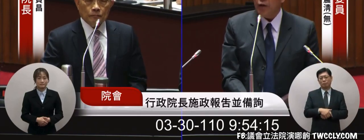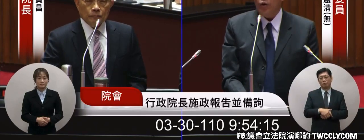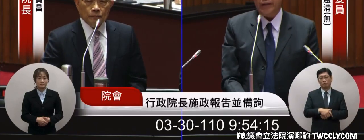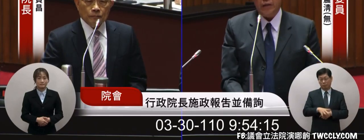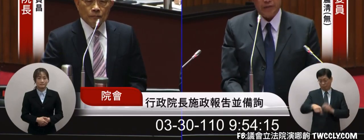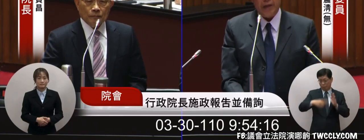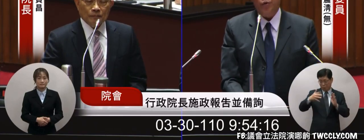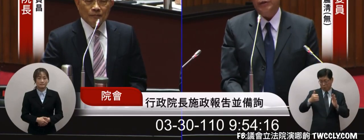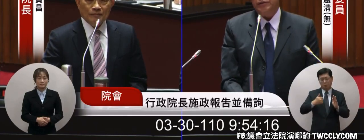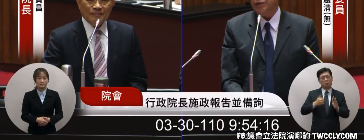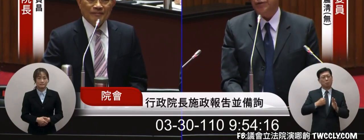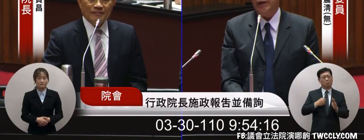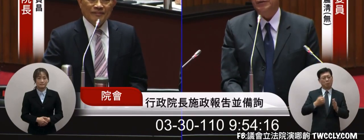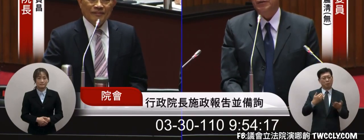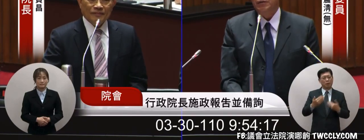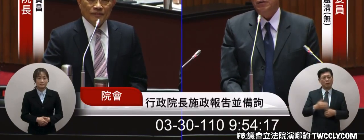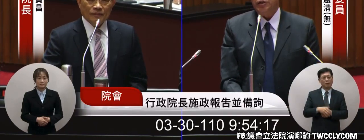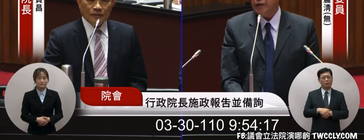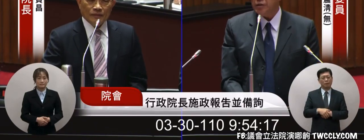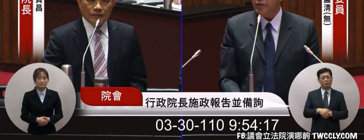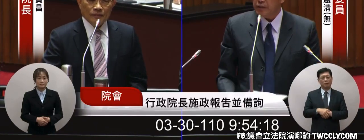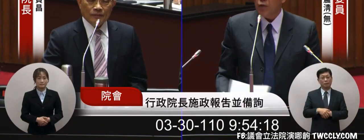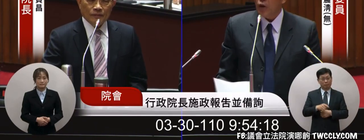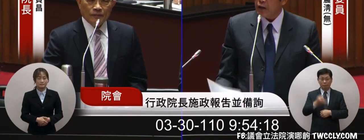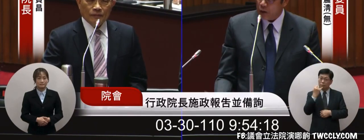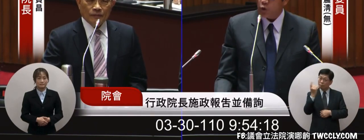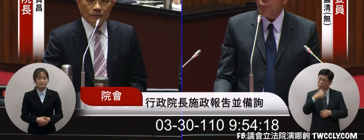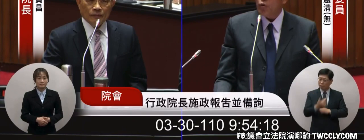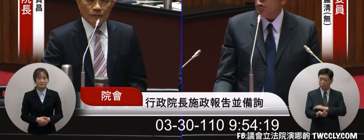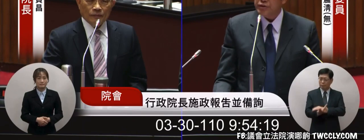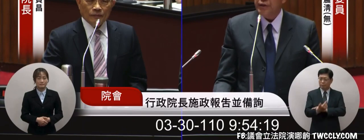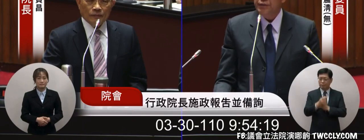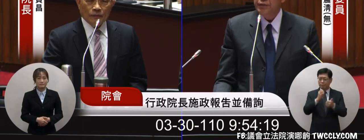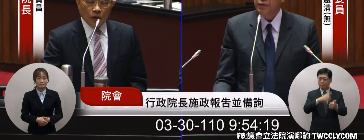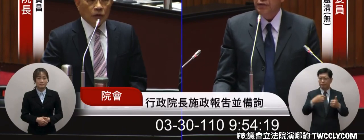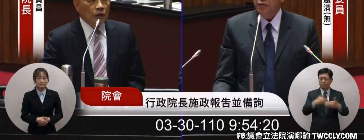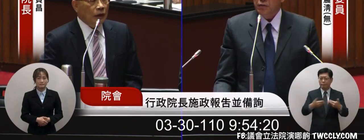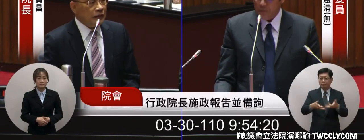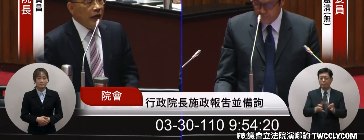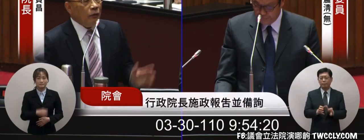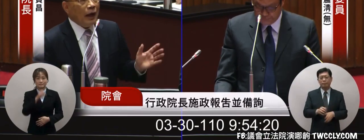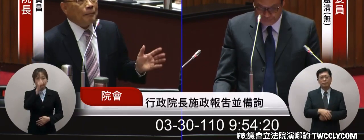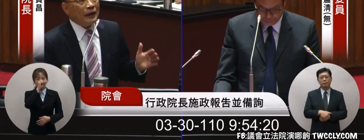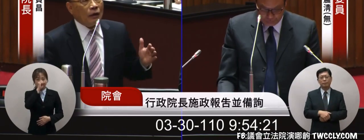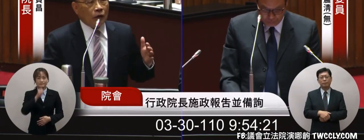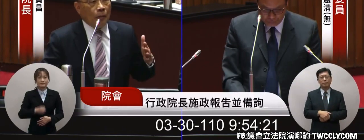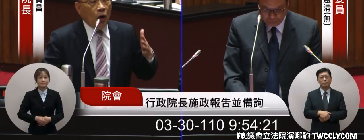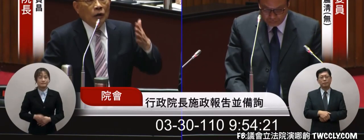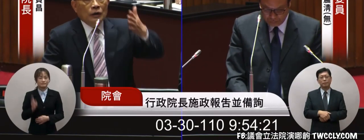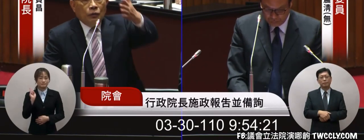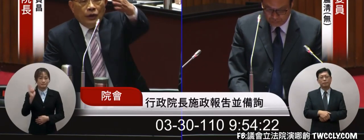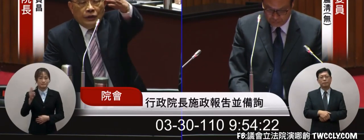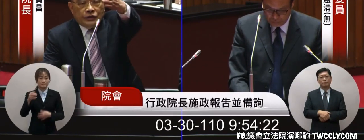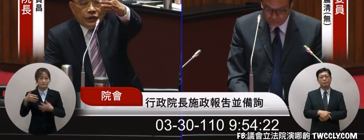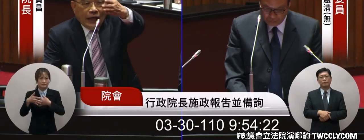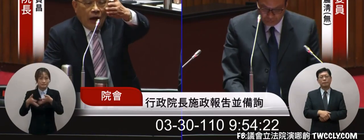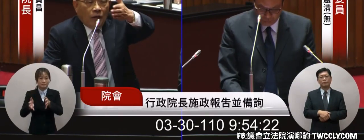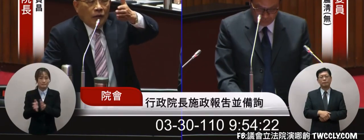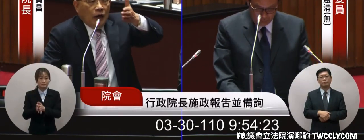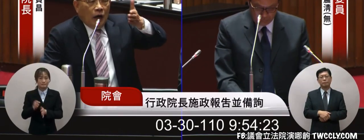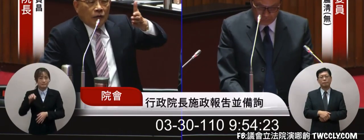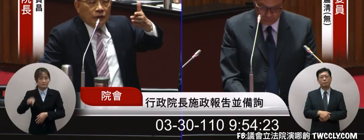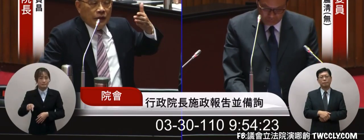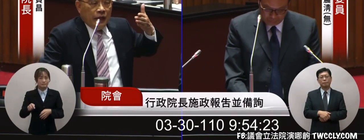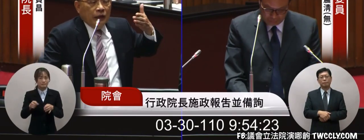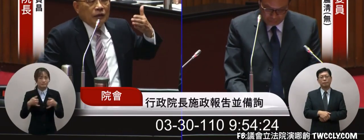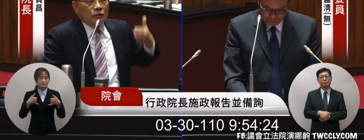長你應該都可以來匯匯這點是不是可以跟交通部說一下好這點拜託交通部因為這條